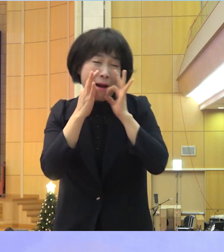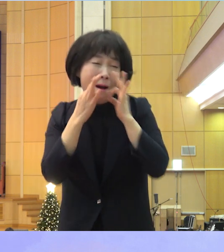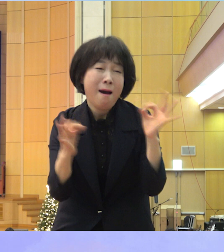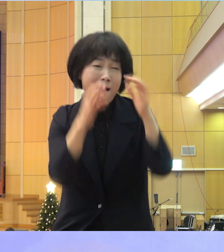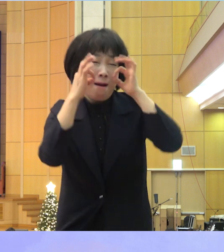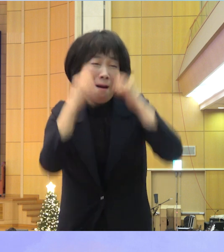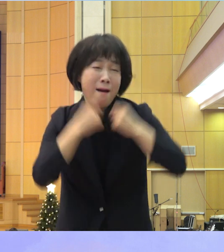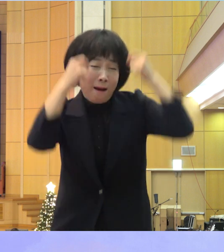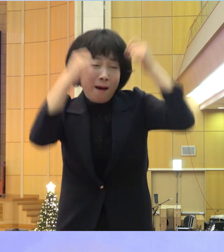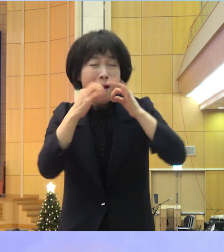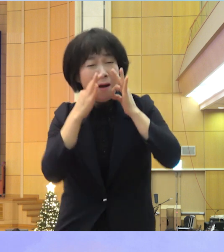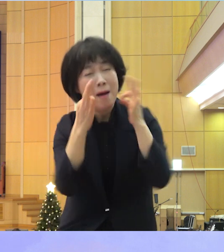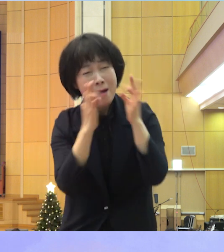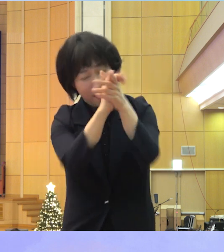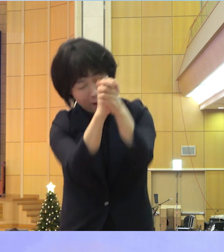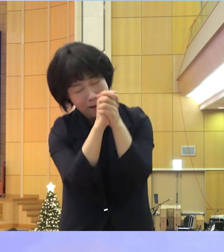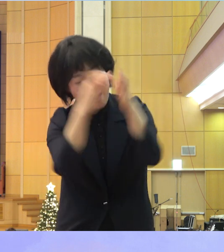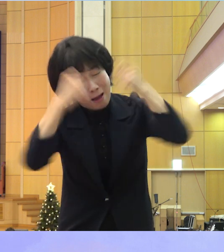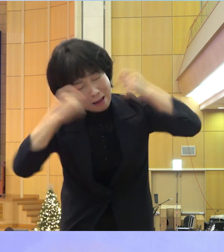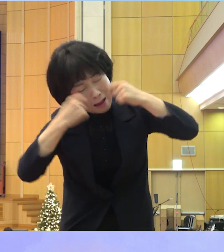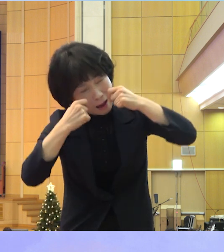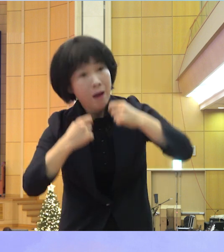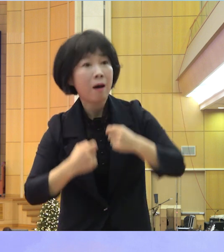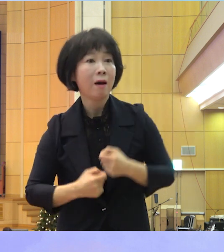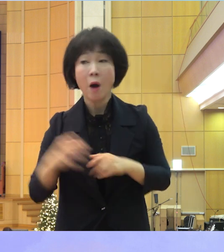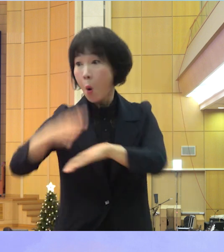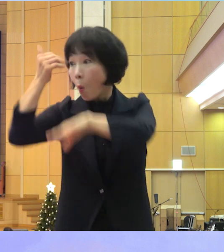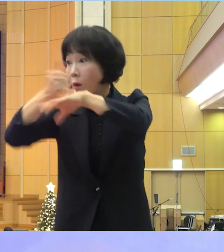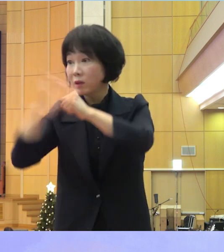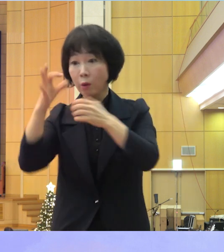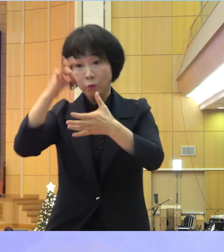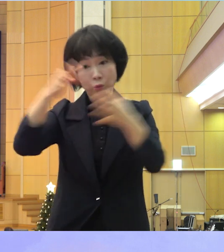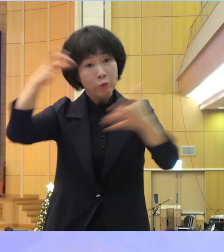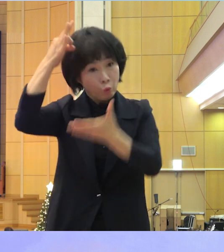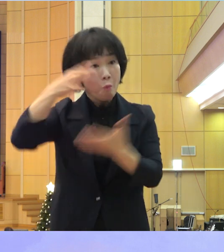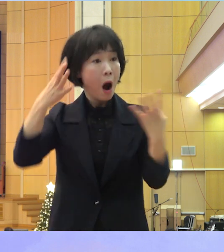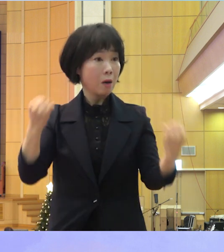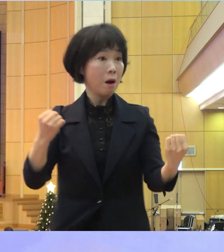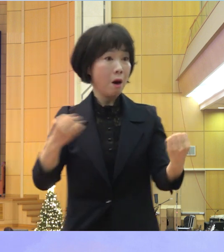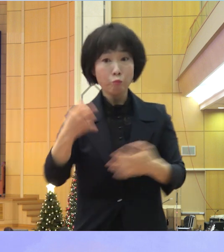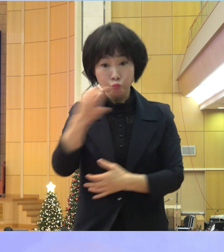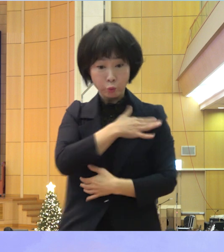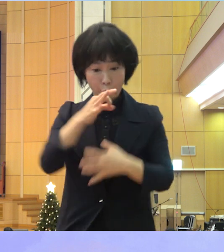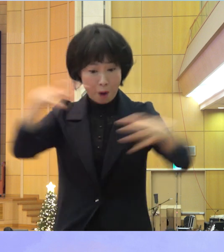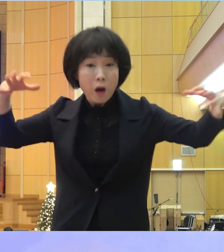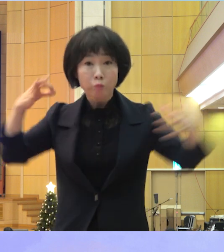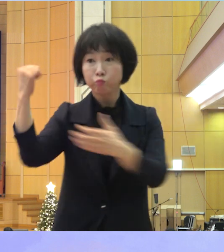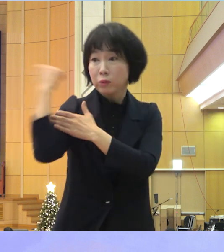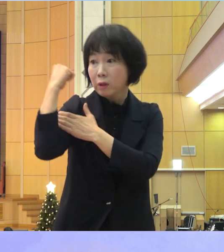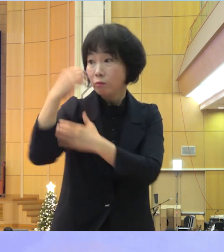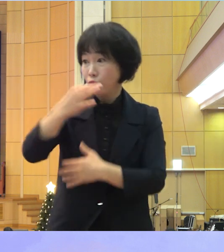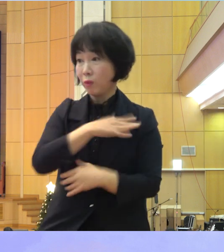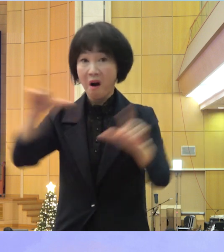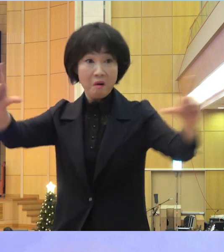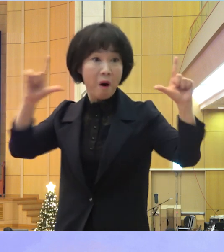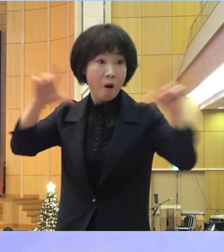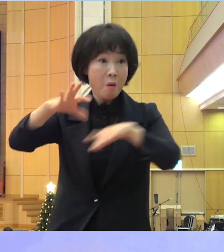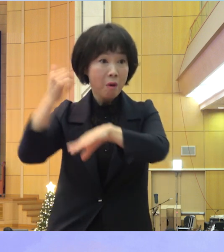통곡하면서 히스기야 왕은 왕이니까 권세도 있지요, 재물도 있지요, 뭐 진짜 부조함이 없는